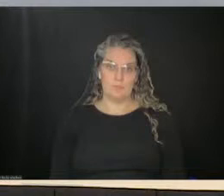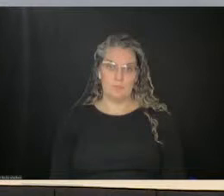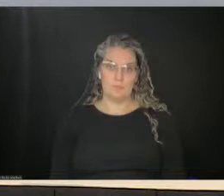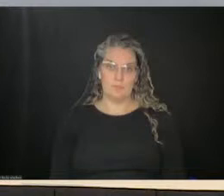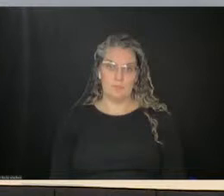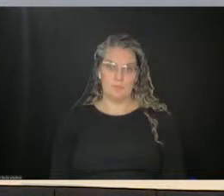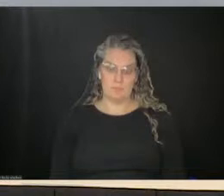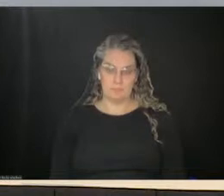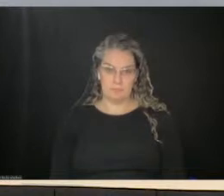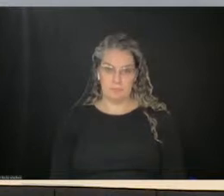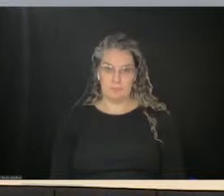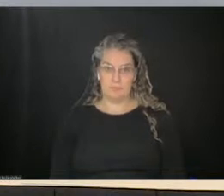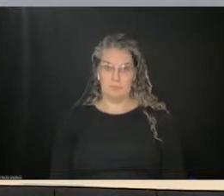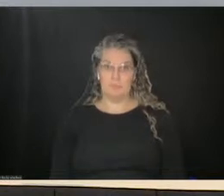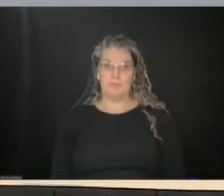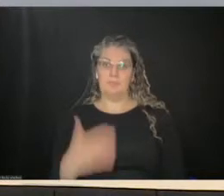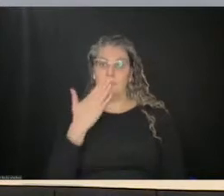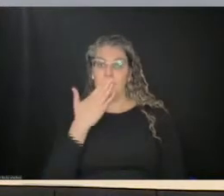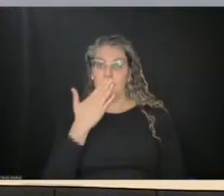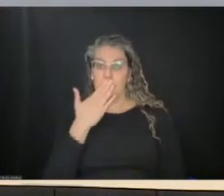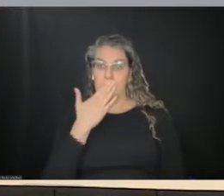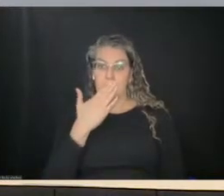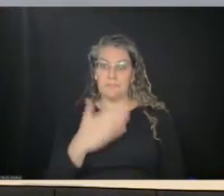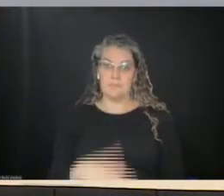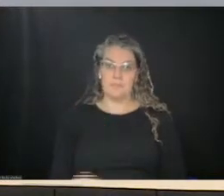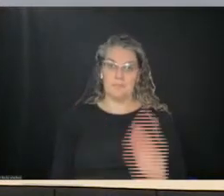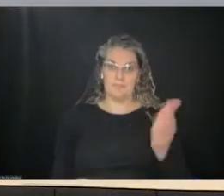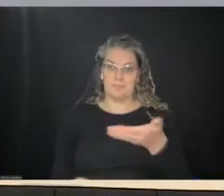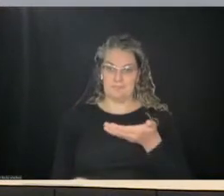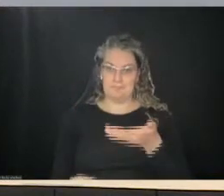OK. Merci beaucoup. Bon après-midi. Bon après-midi.